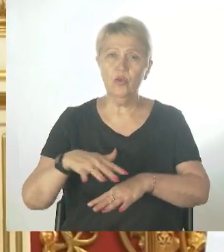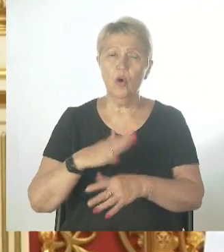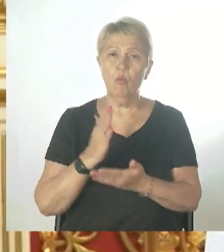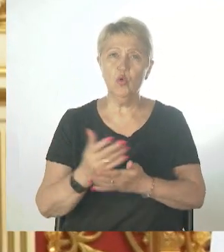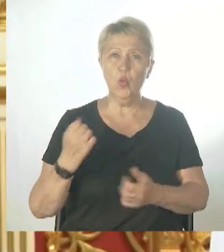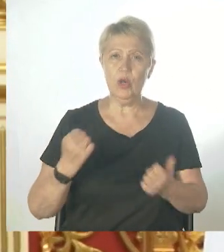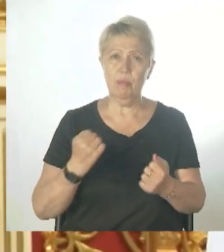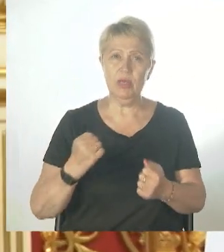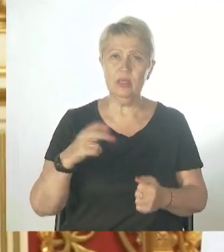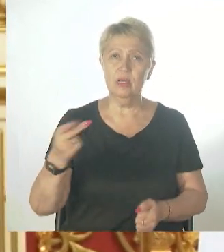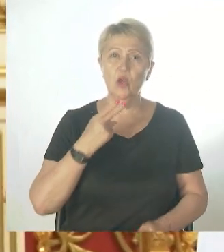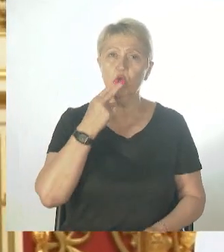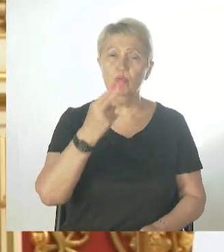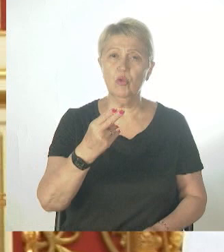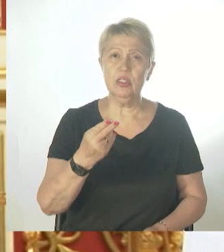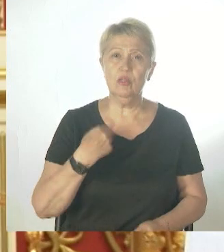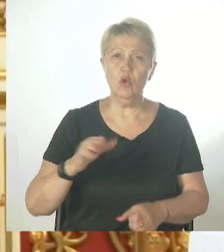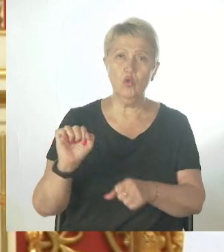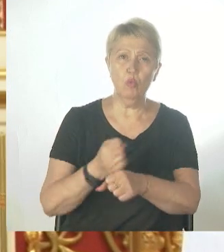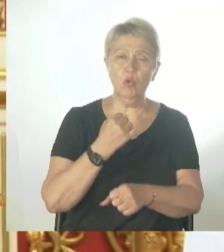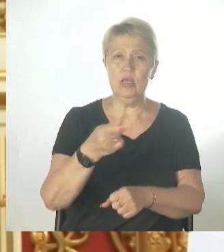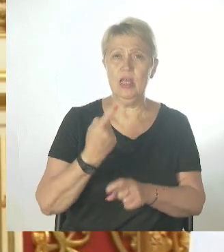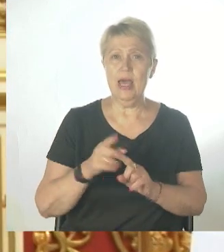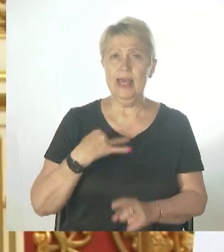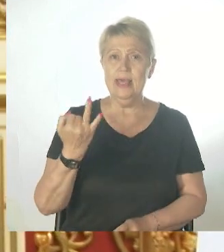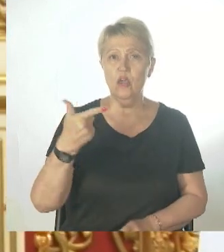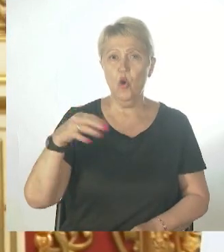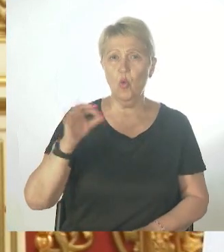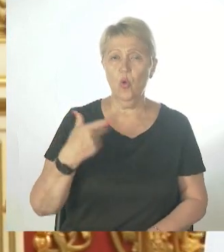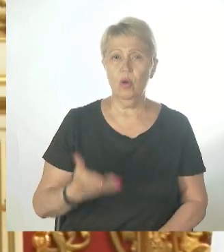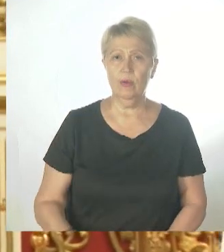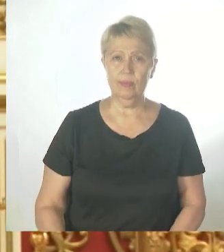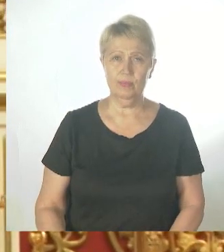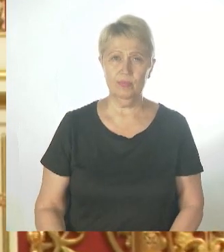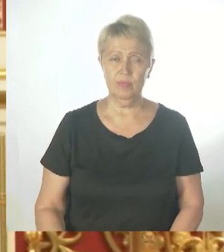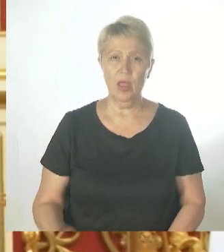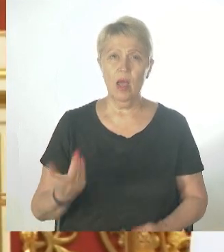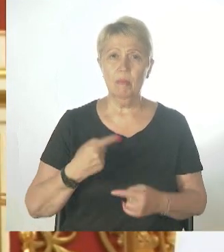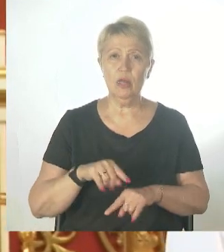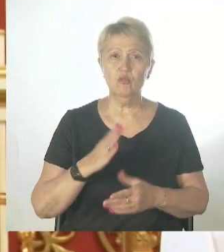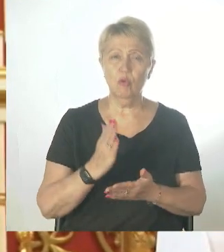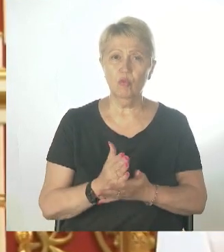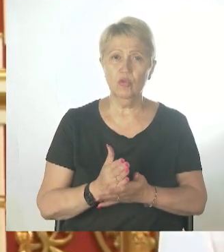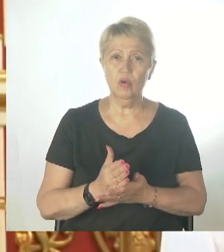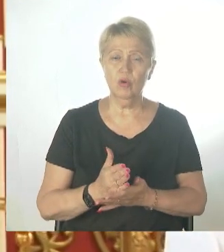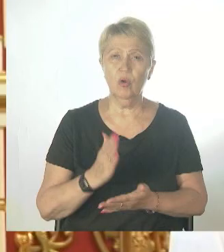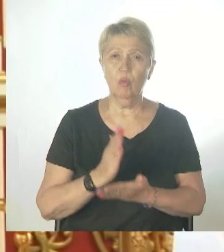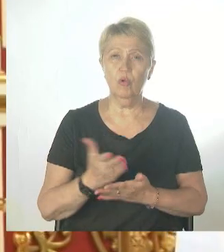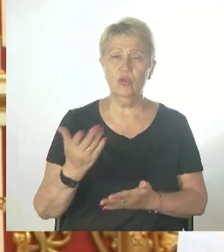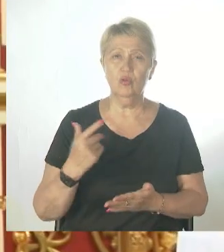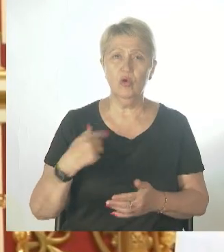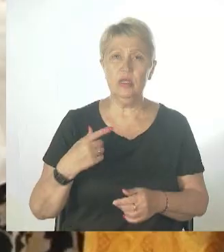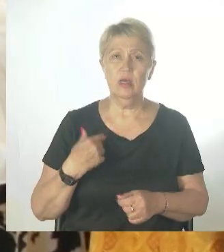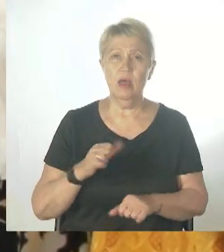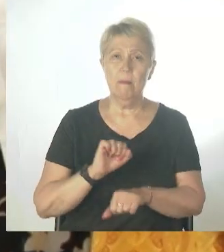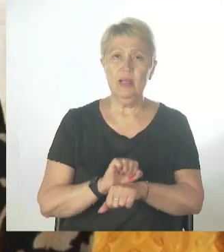сбросит и это иго татаро-монгольское, при котором на духовную основу не претендовали, а только на